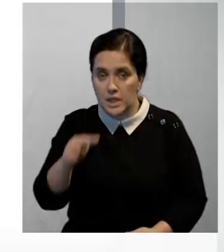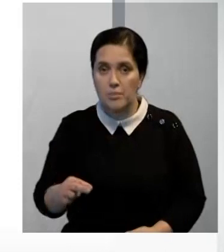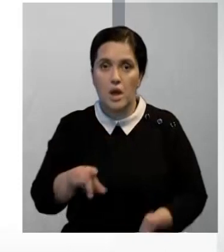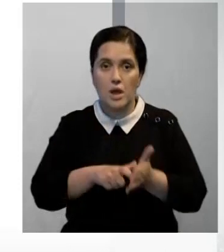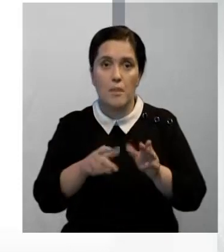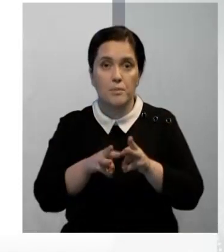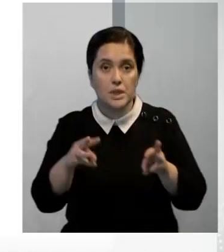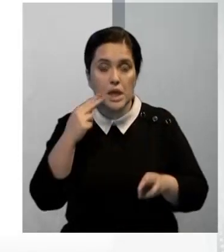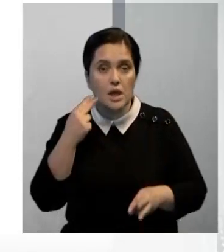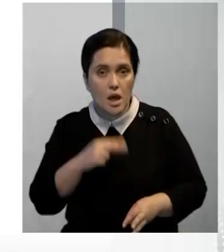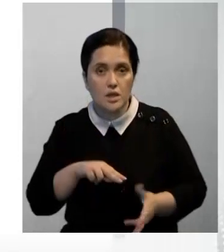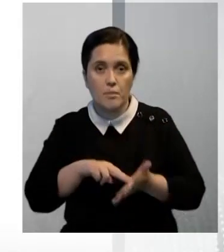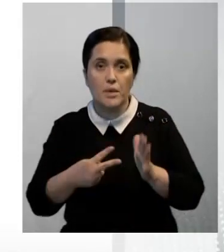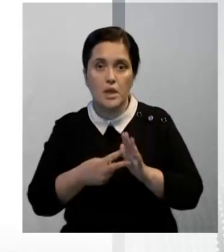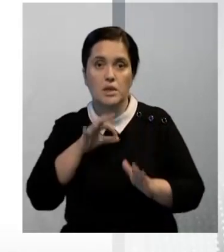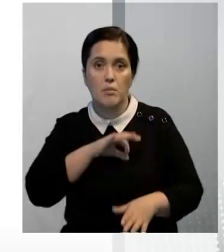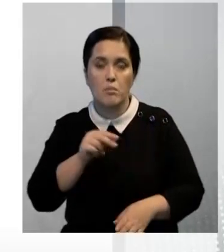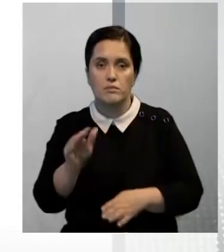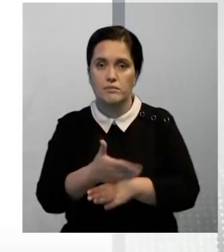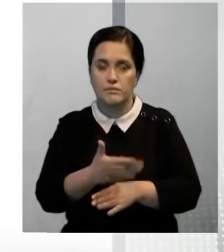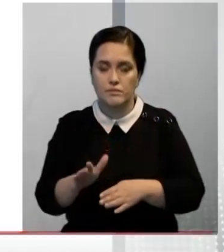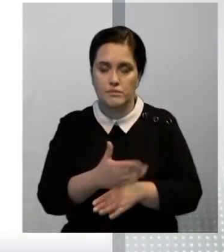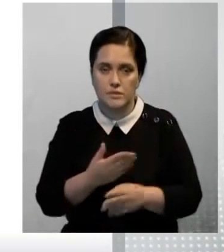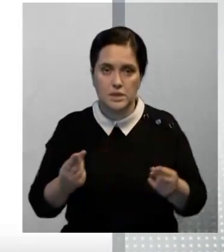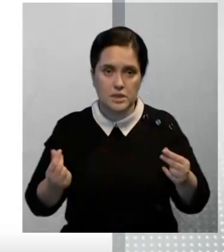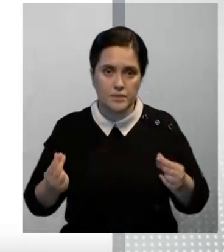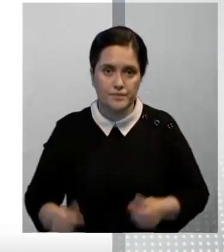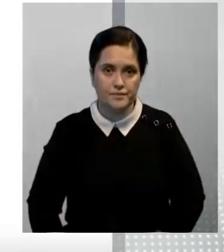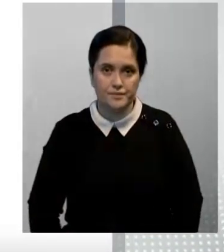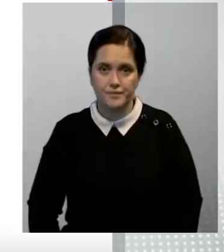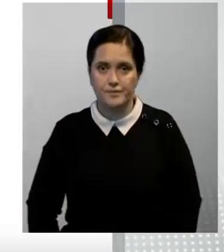Кабмина на качественное планирование и эффективное распределение средств.